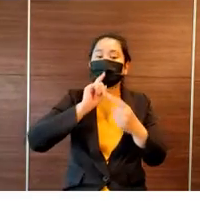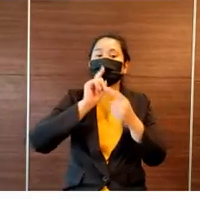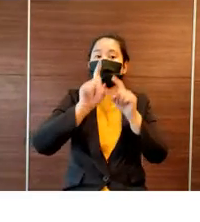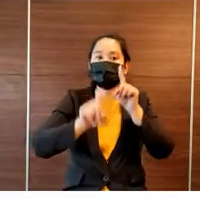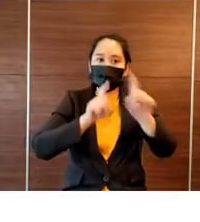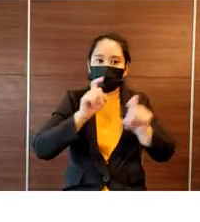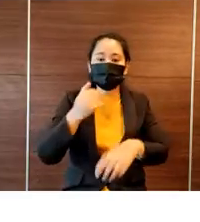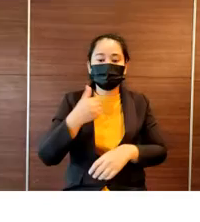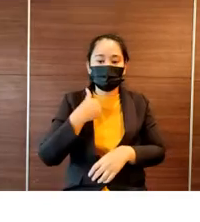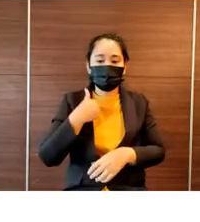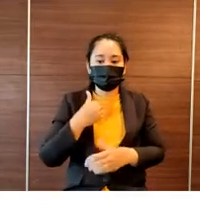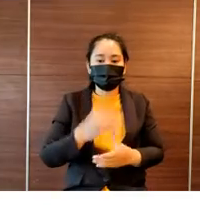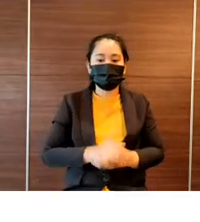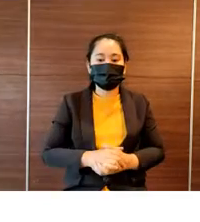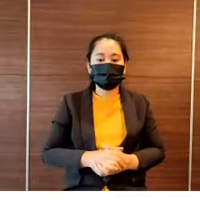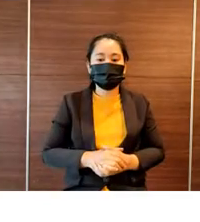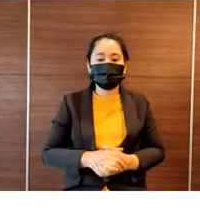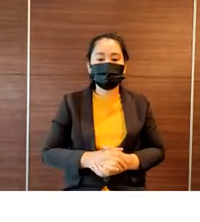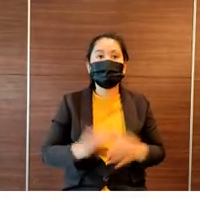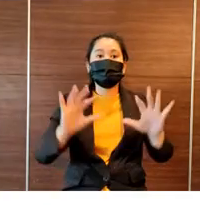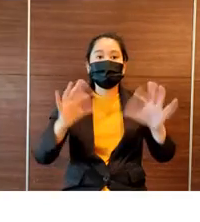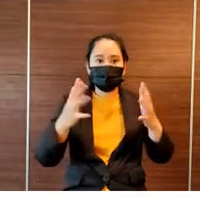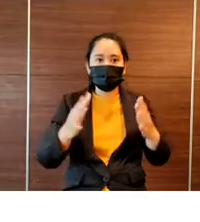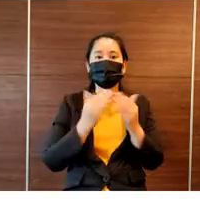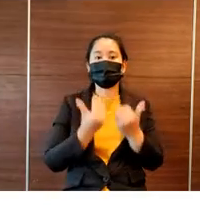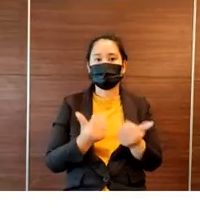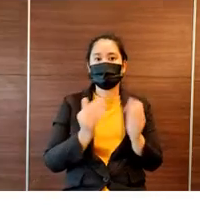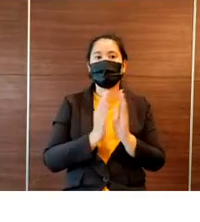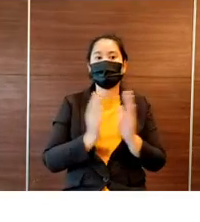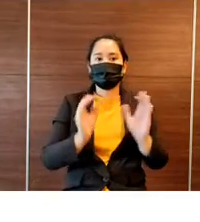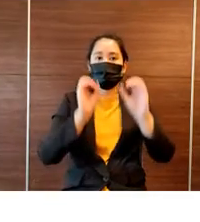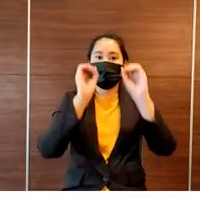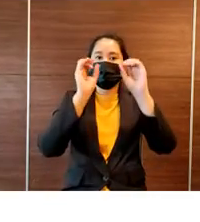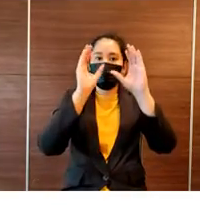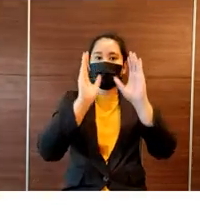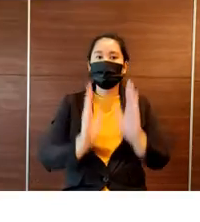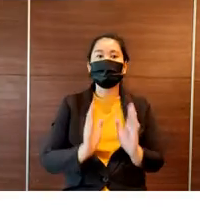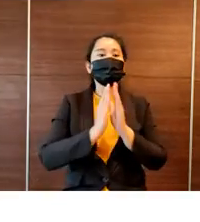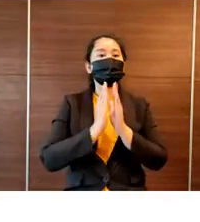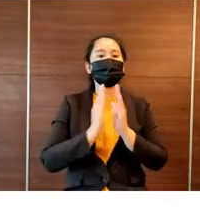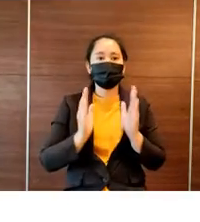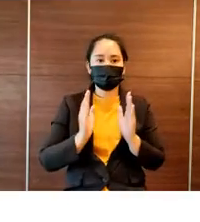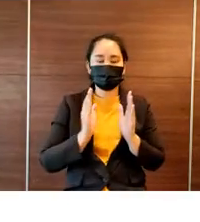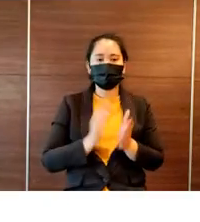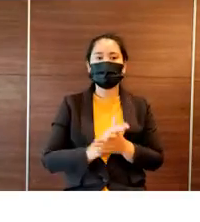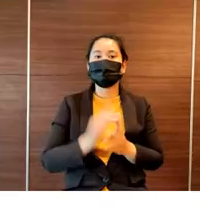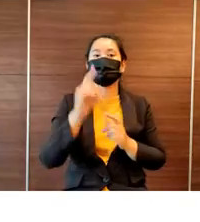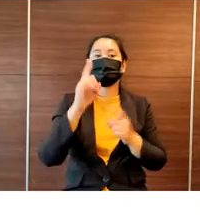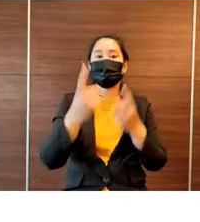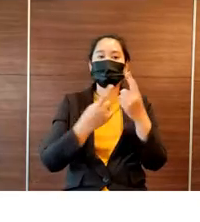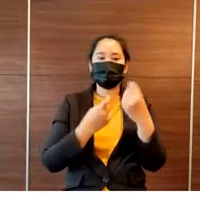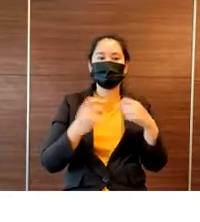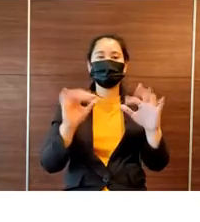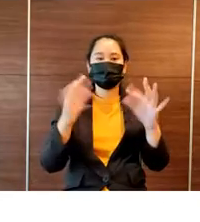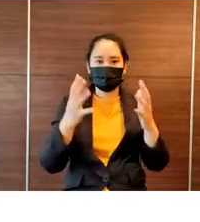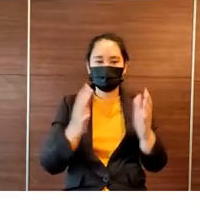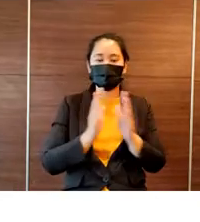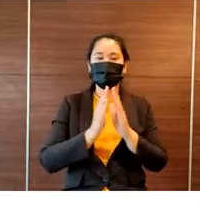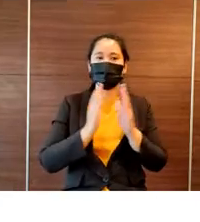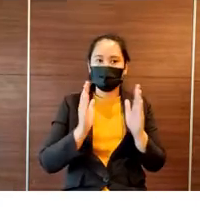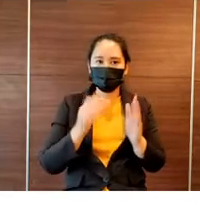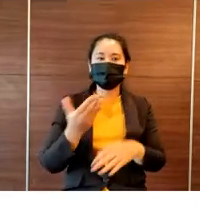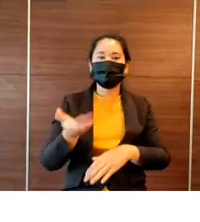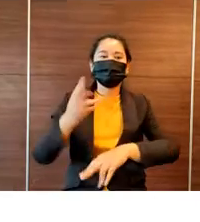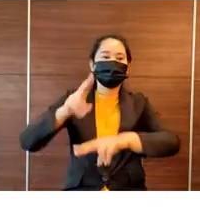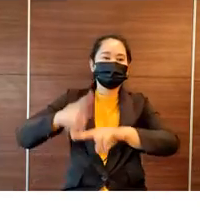ะถ้าไม่มีก็ขอขอบพระคุณพระอาจารย์มากเลยนะคะยังไม่มีคำถามค่ะขอขอบคุณพาเชิญนั่ง